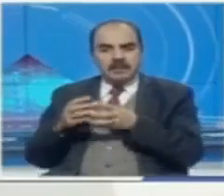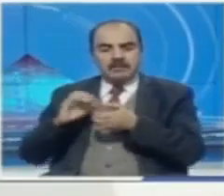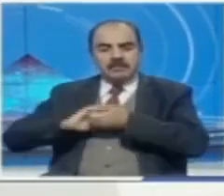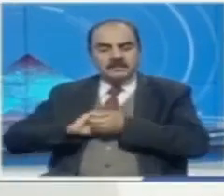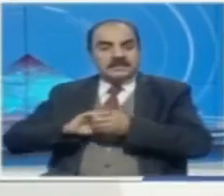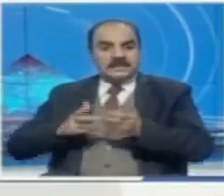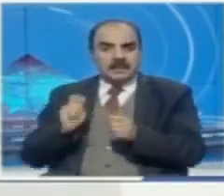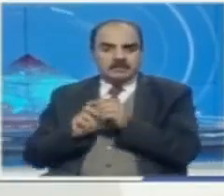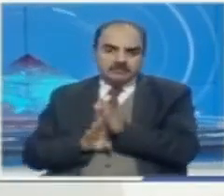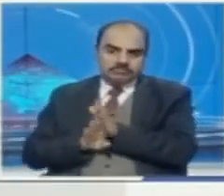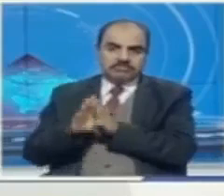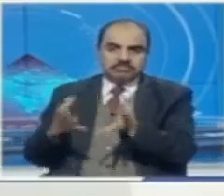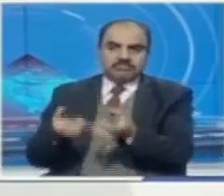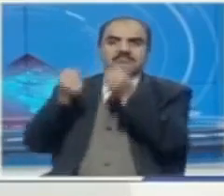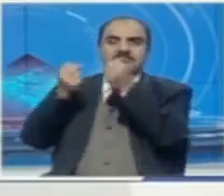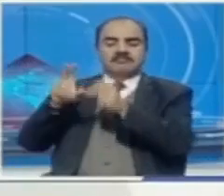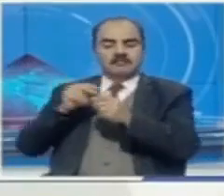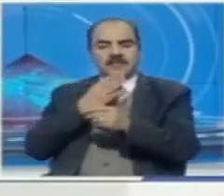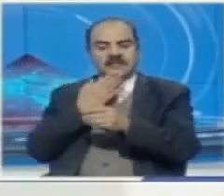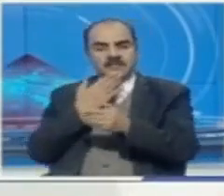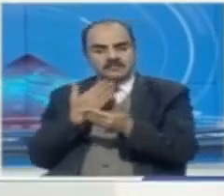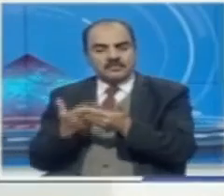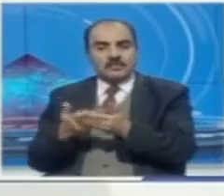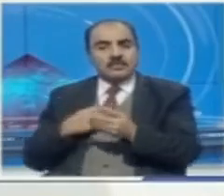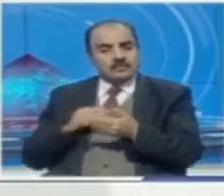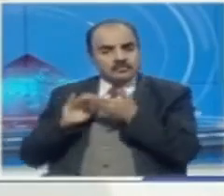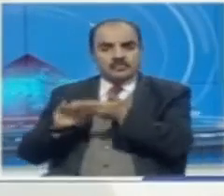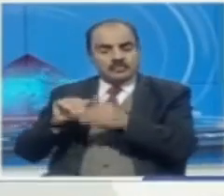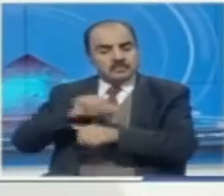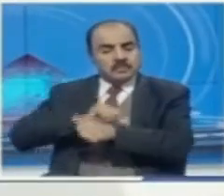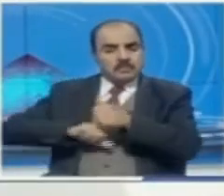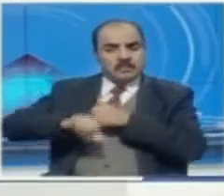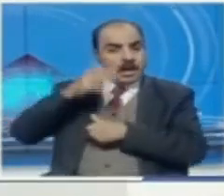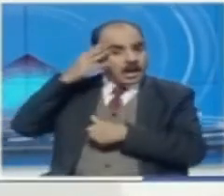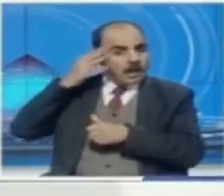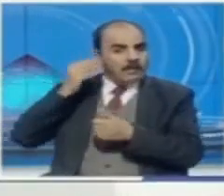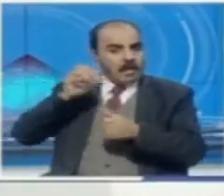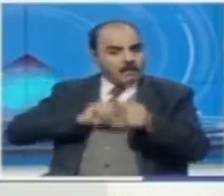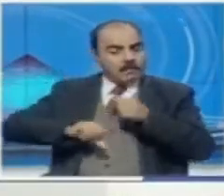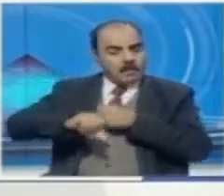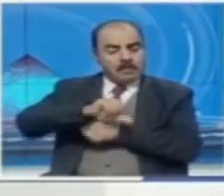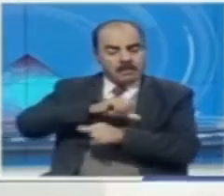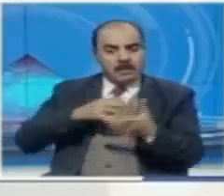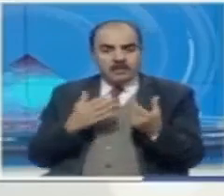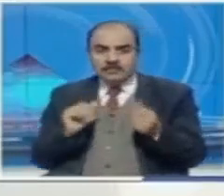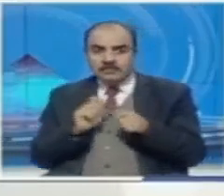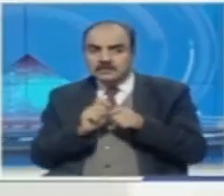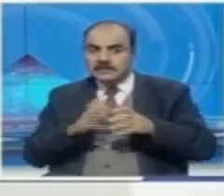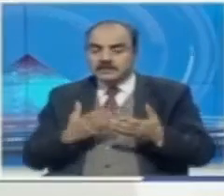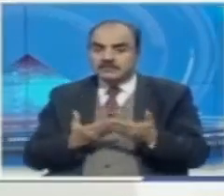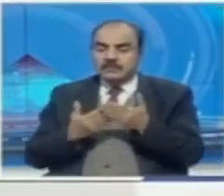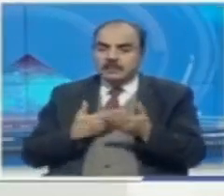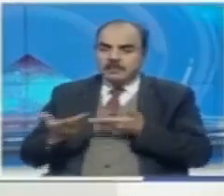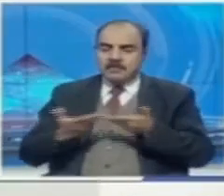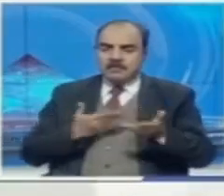وننمي قدراتنا في افريقيا وهم ونساعدهم ونساعد بعض ونكتسب خبراتهم ونكتسب خبرات مننا في تنميه العلاقات